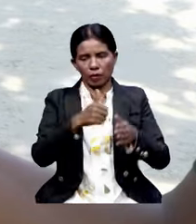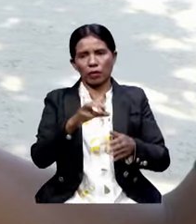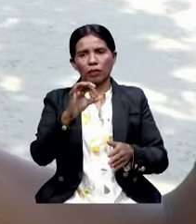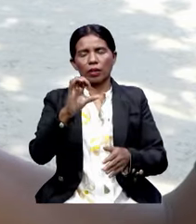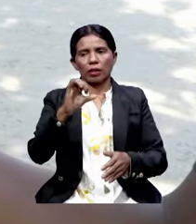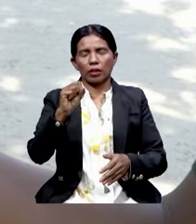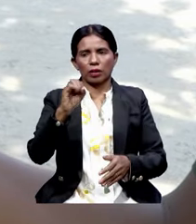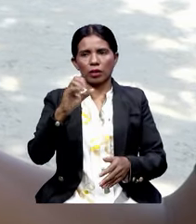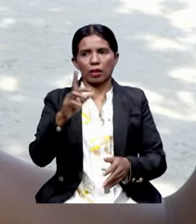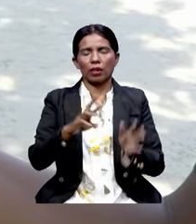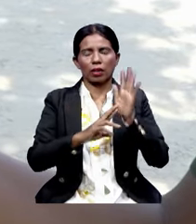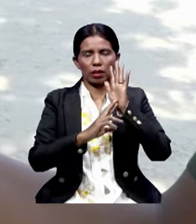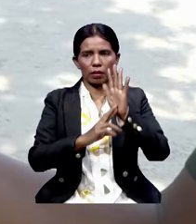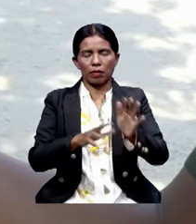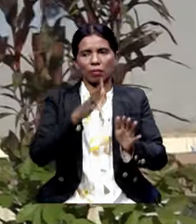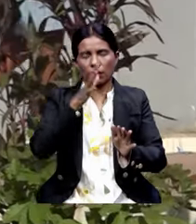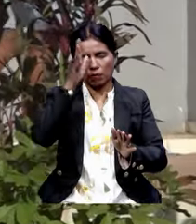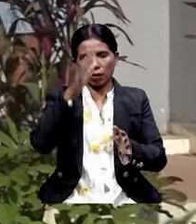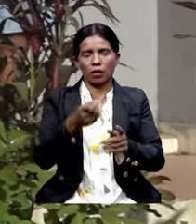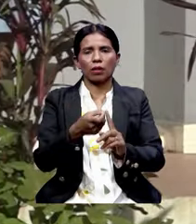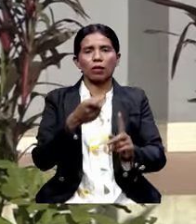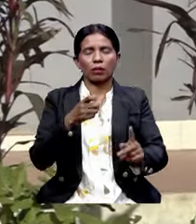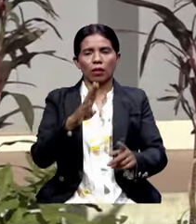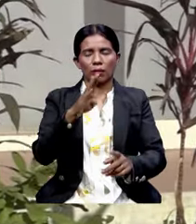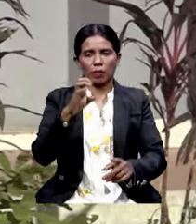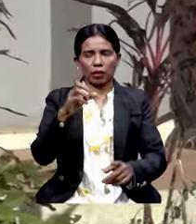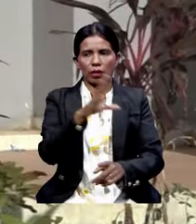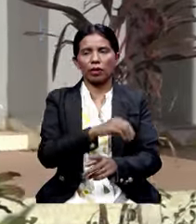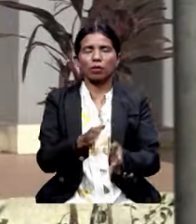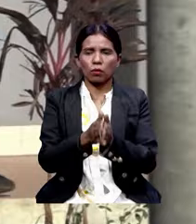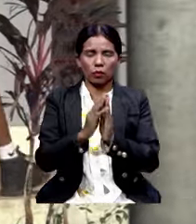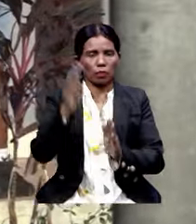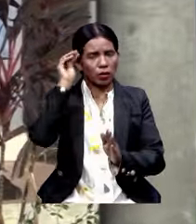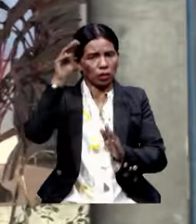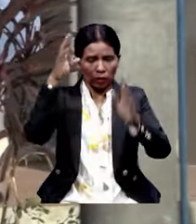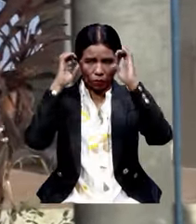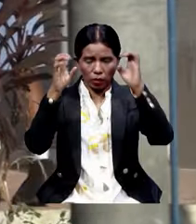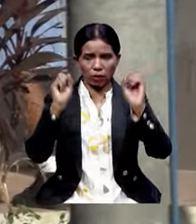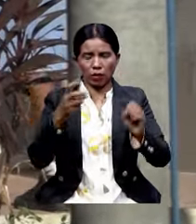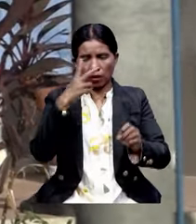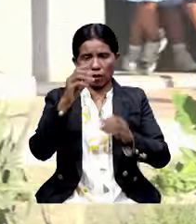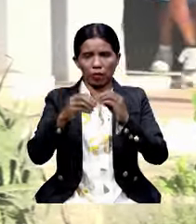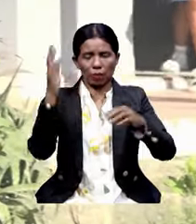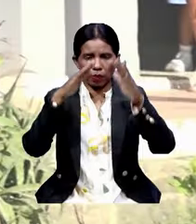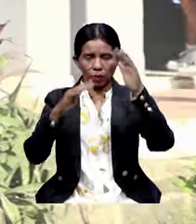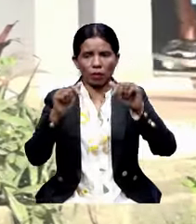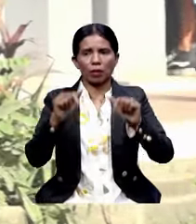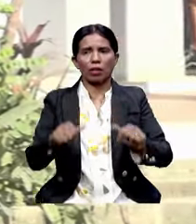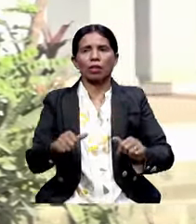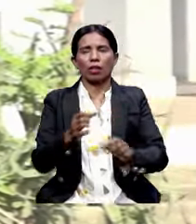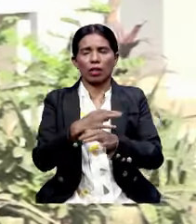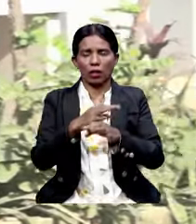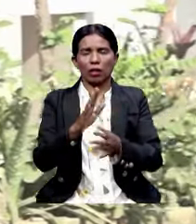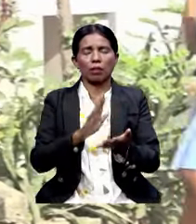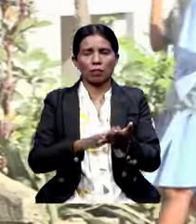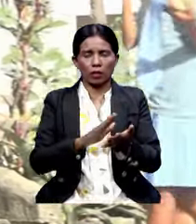da Silva, representante Inan Aman Husi, EBC Farol, exige Ministério da Educação, a tu resolve la lais problema ne, o de bela normaliza,